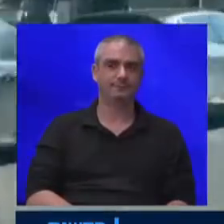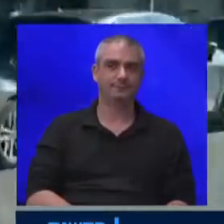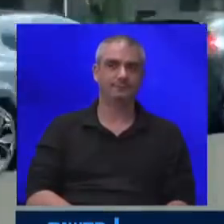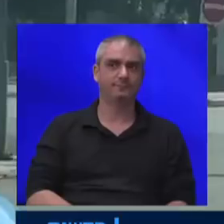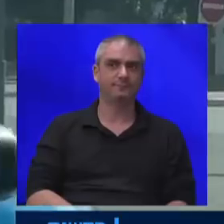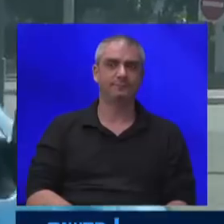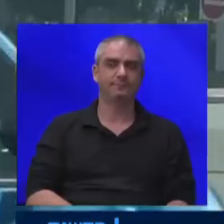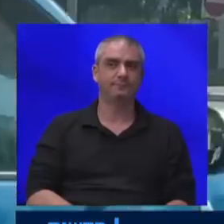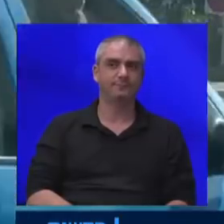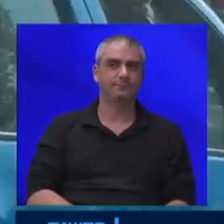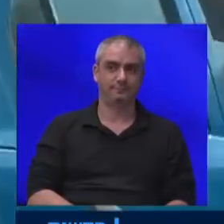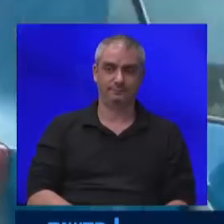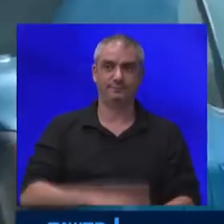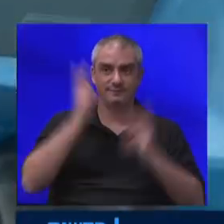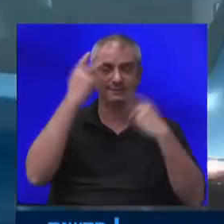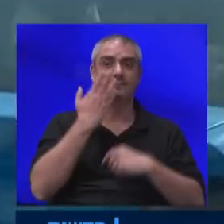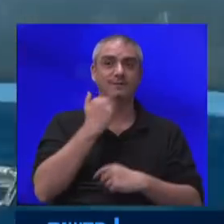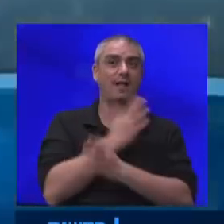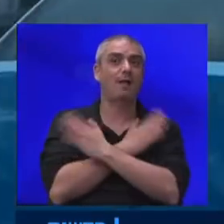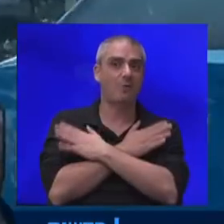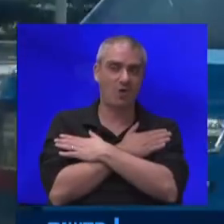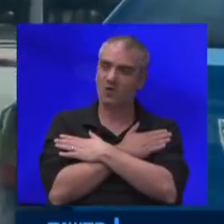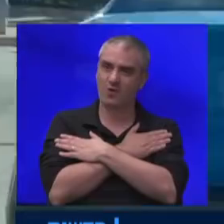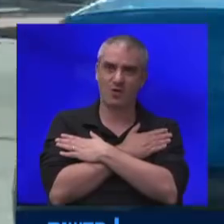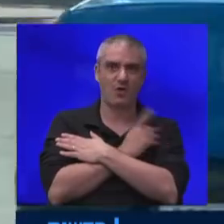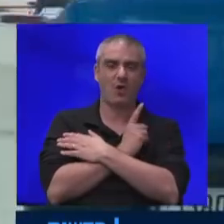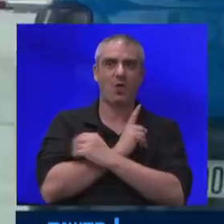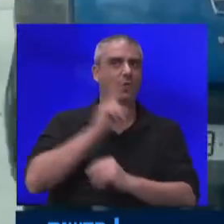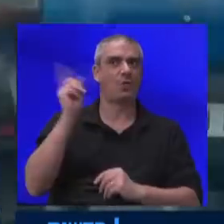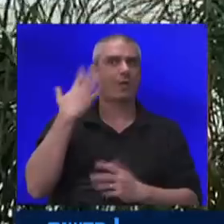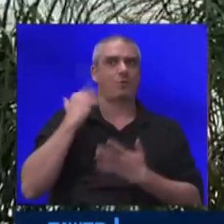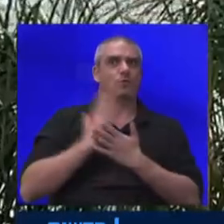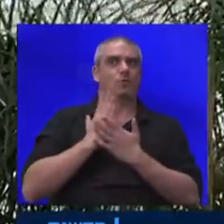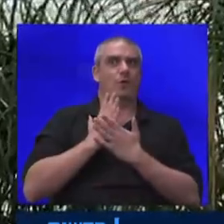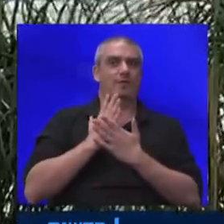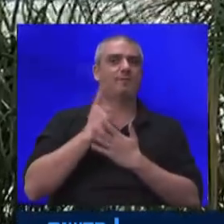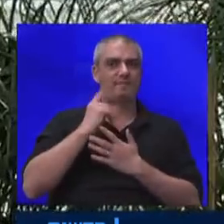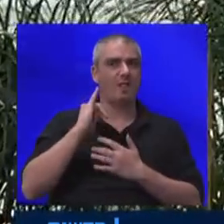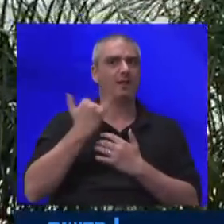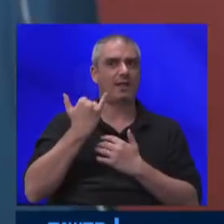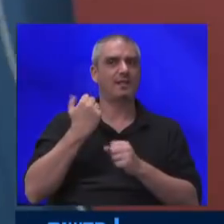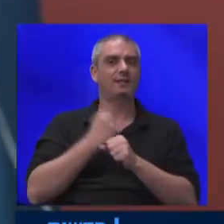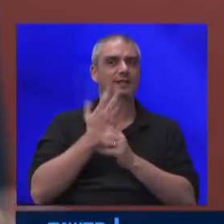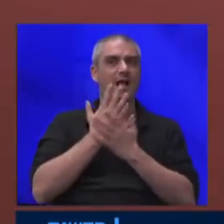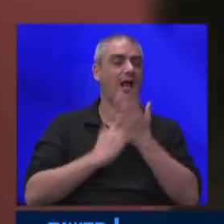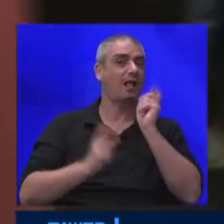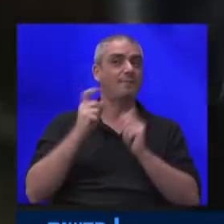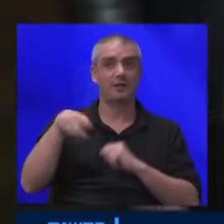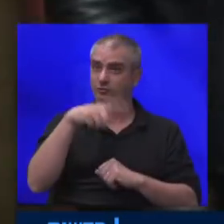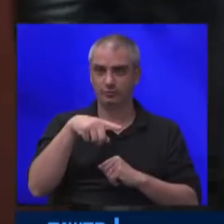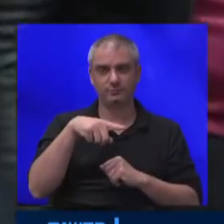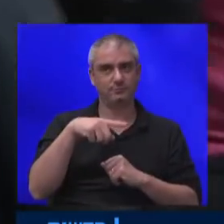ההסכם בין ישראל למרוקו אולי לא תפס את כולם מוכנים, אבל בהחלט גרם לחלק מהתושבים פה לציפיות גבוהות.